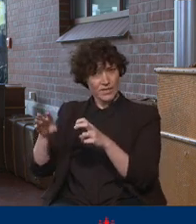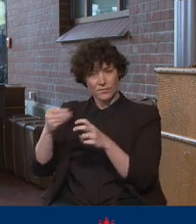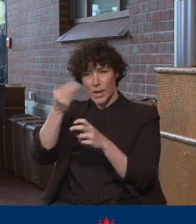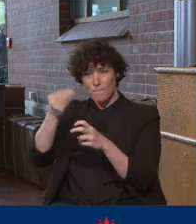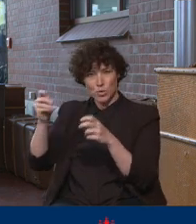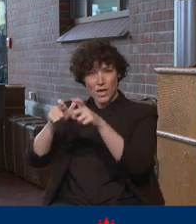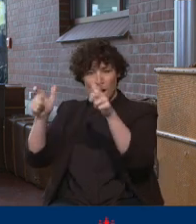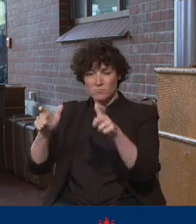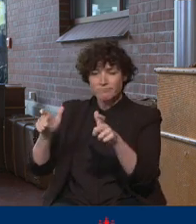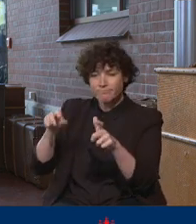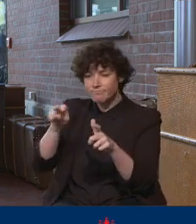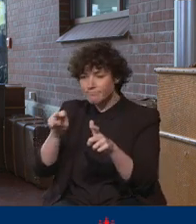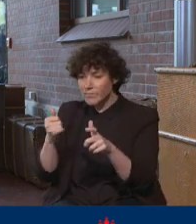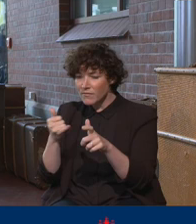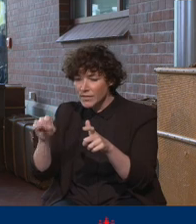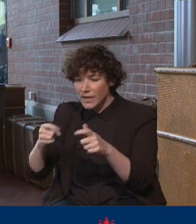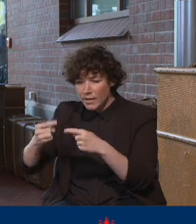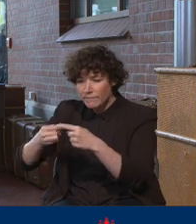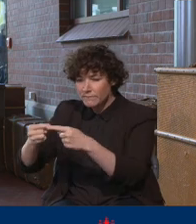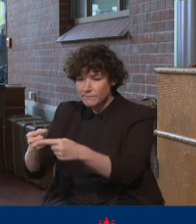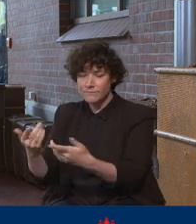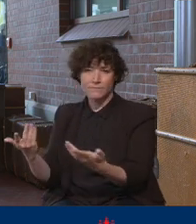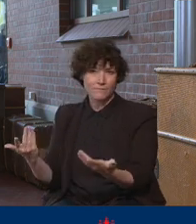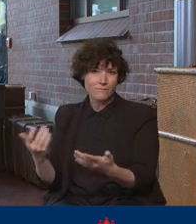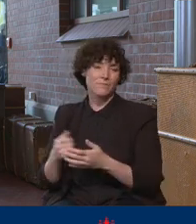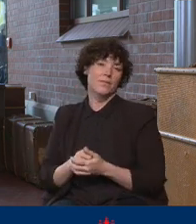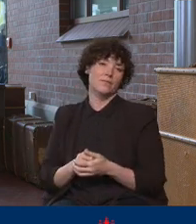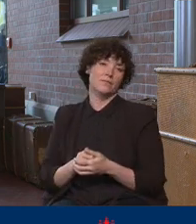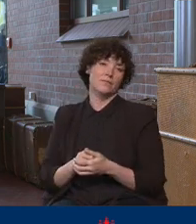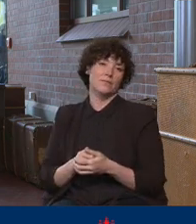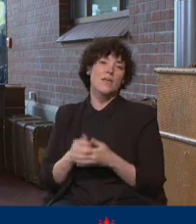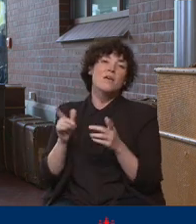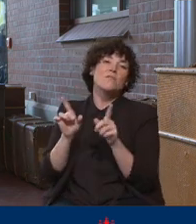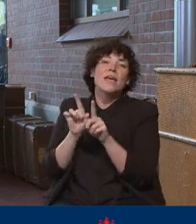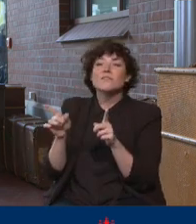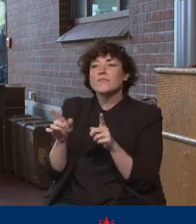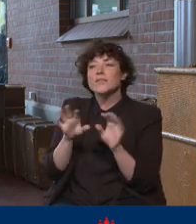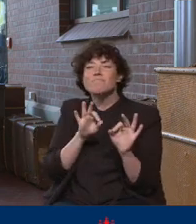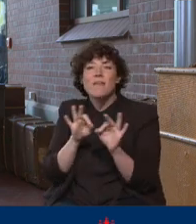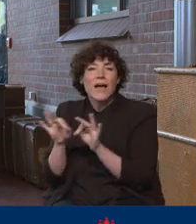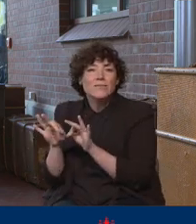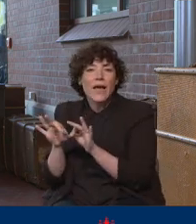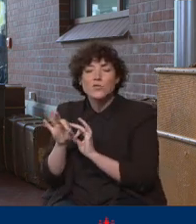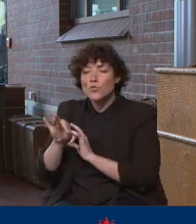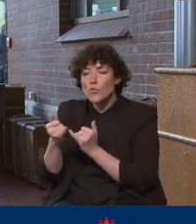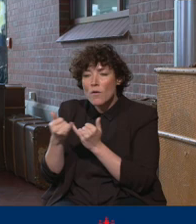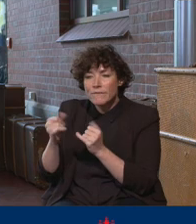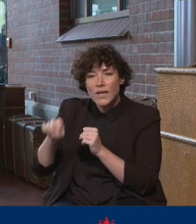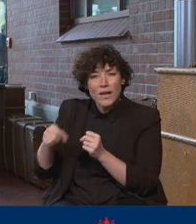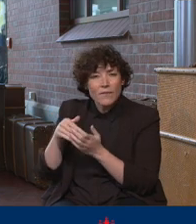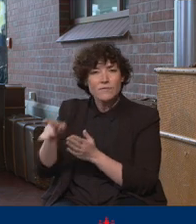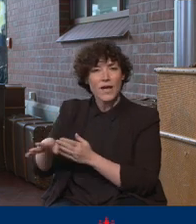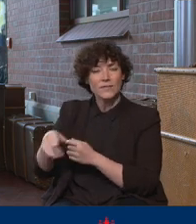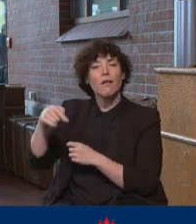teilbereiche sich jetzt weiterentwickeln könnten vielleicht eine kleine bedienungsanleitung für das was sie gleich hören sie